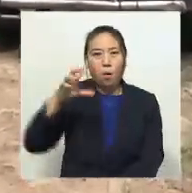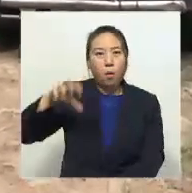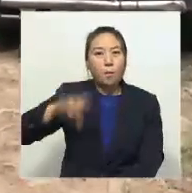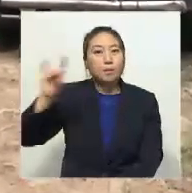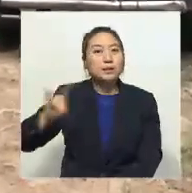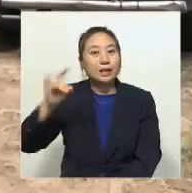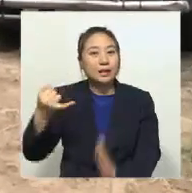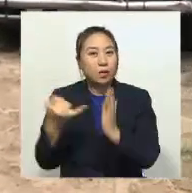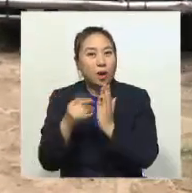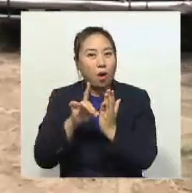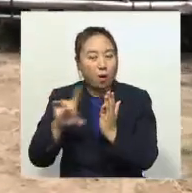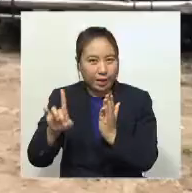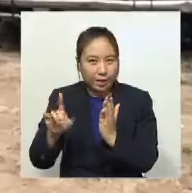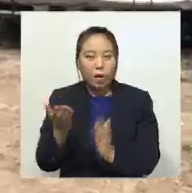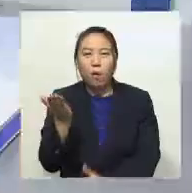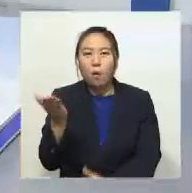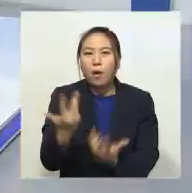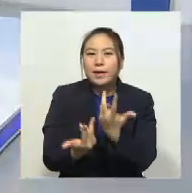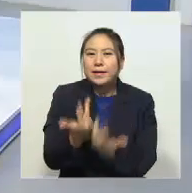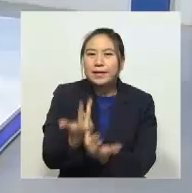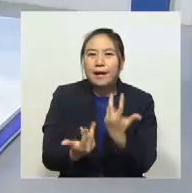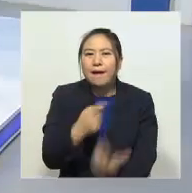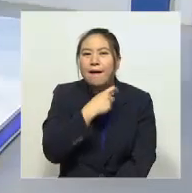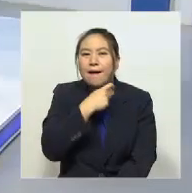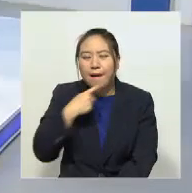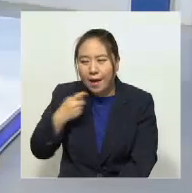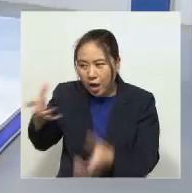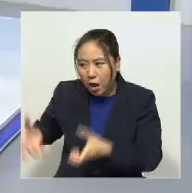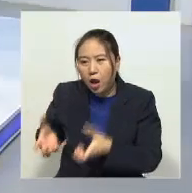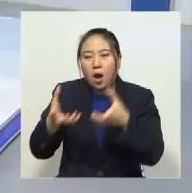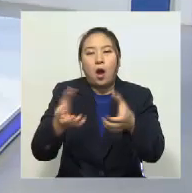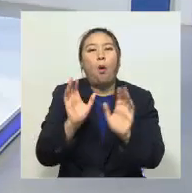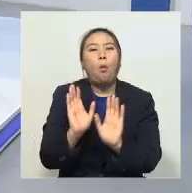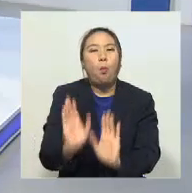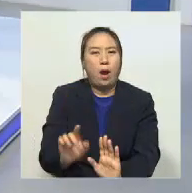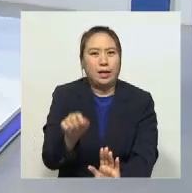ร้อยเอ็ดนำหญ้าแห้งนะครับที่พวกเขาร้องขอมาไว้จุดเดียวเพื่อง่าย